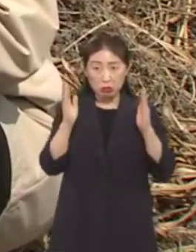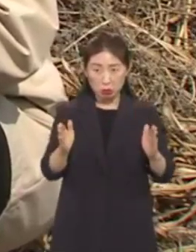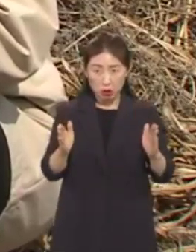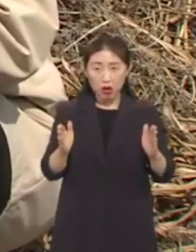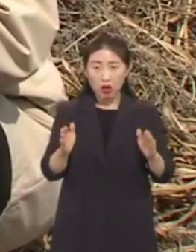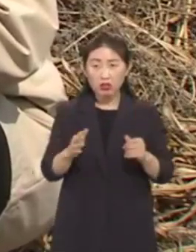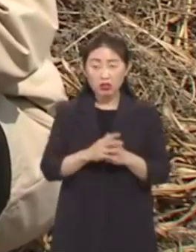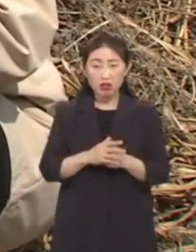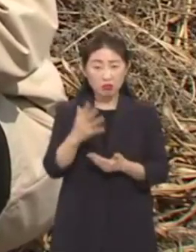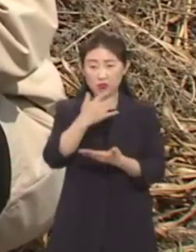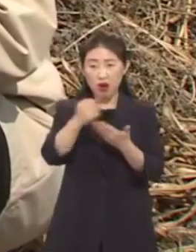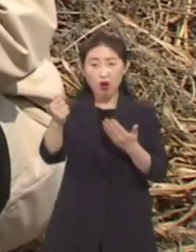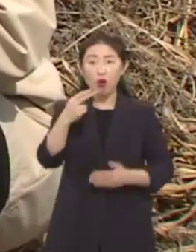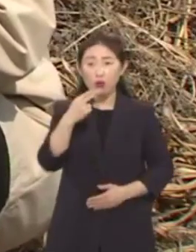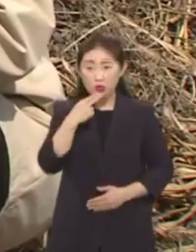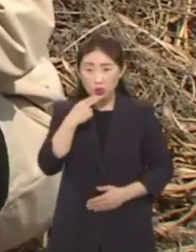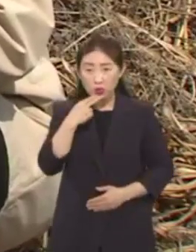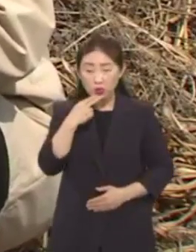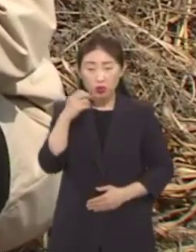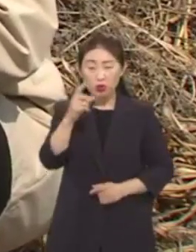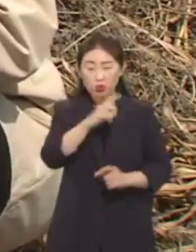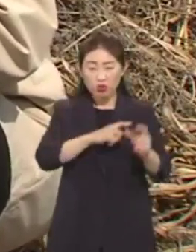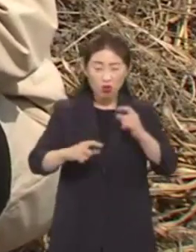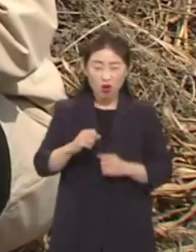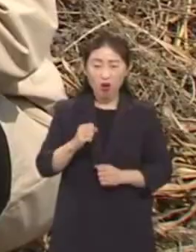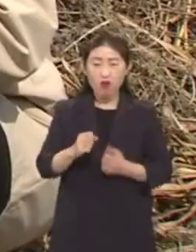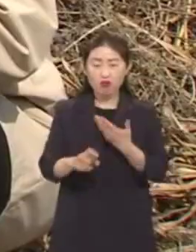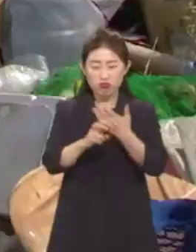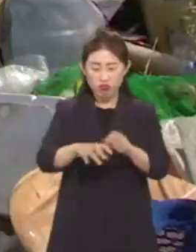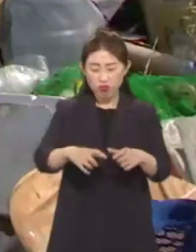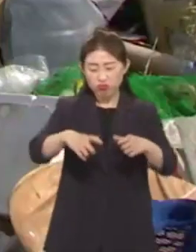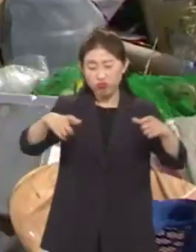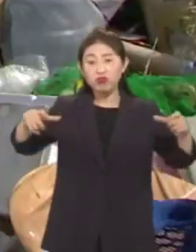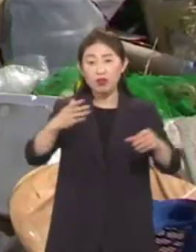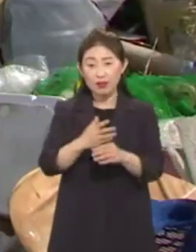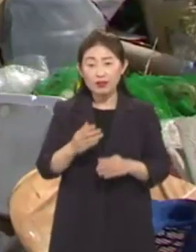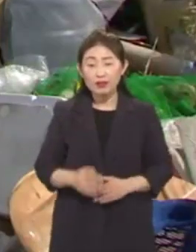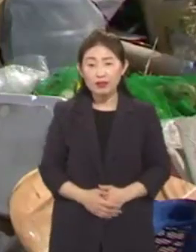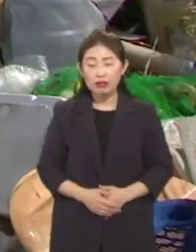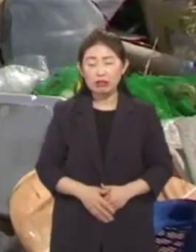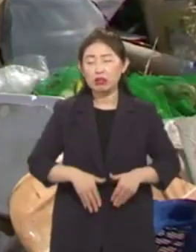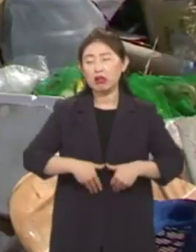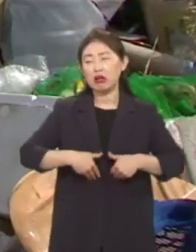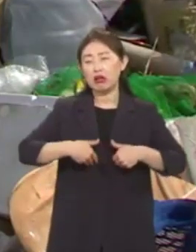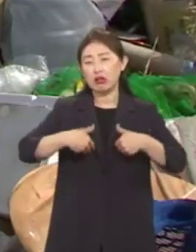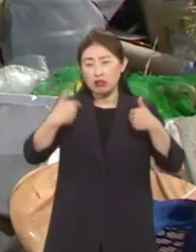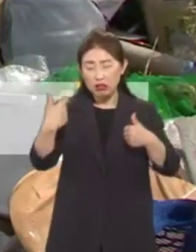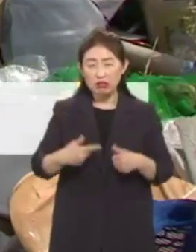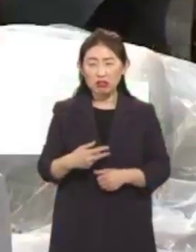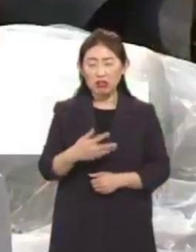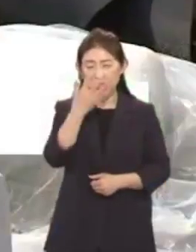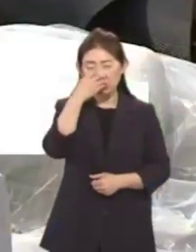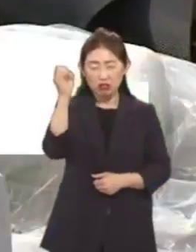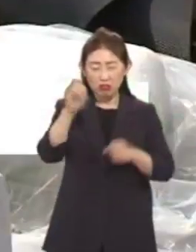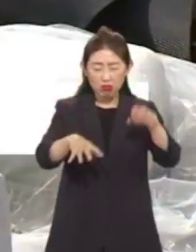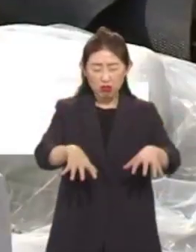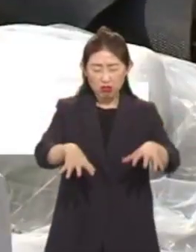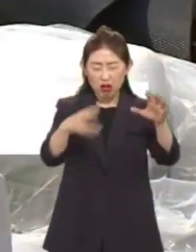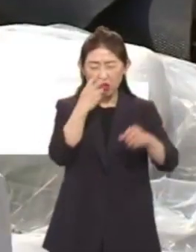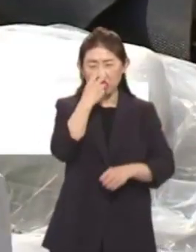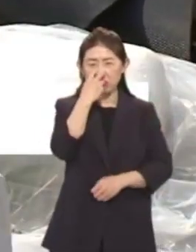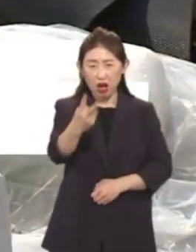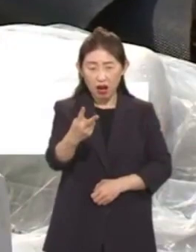지났는데 철거하기는커녕 상태가 점점 더 악화되고 있습니다. 날이 따뜻해지며 방치된 쓰레기에선 악취가 나기